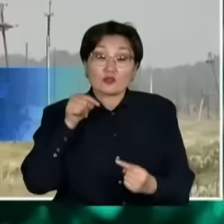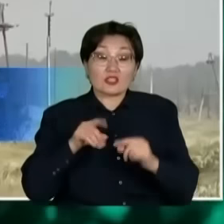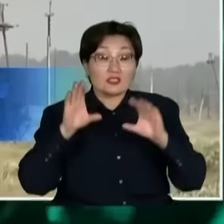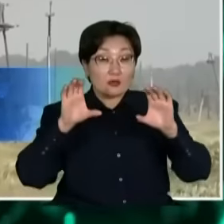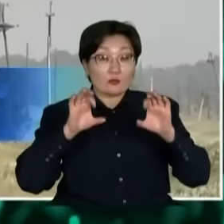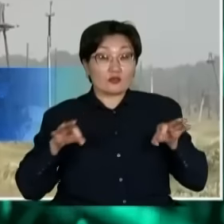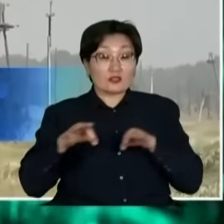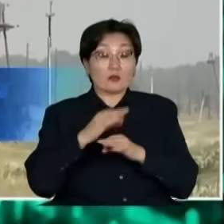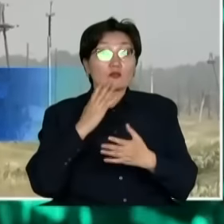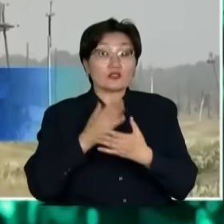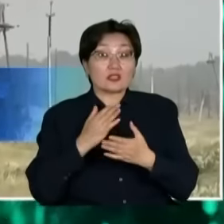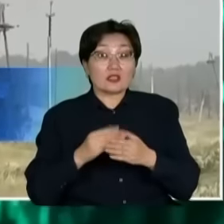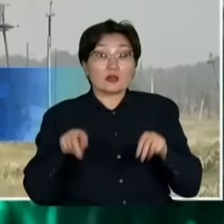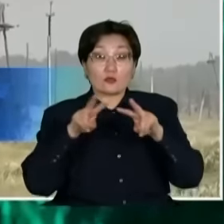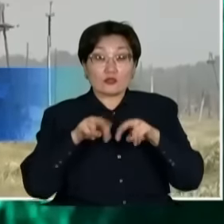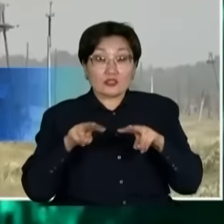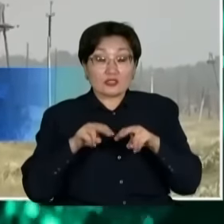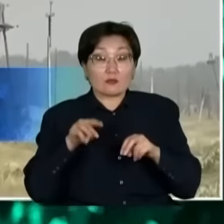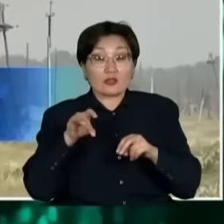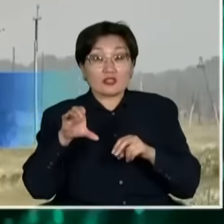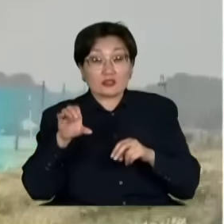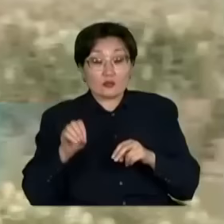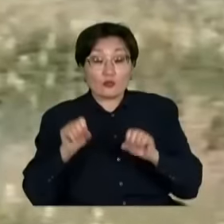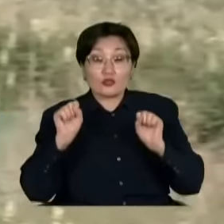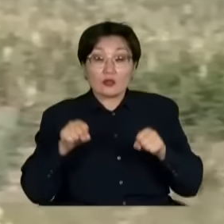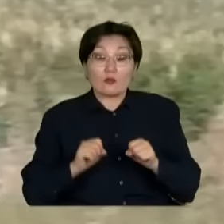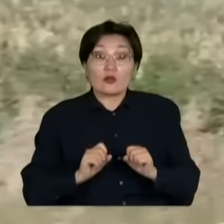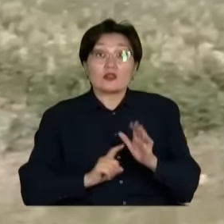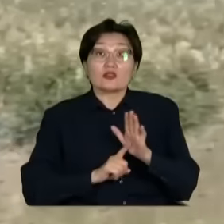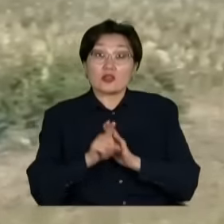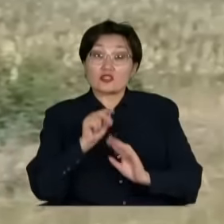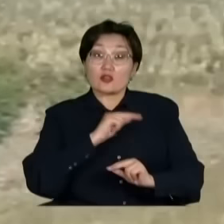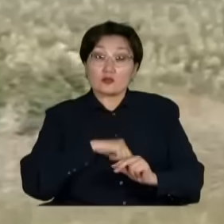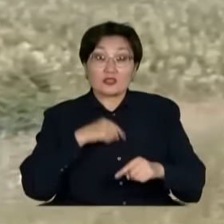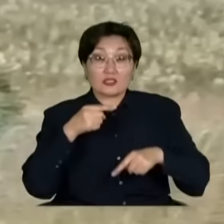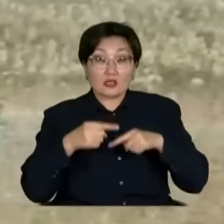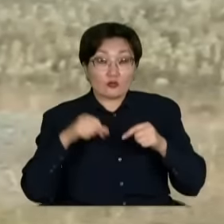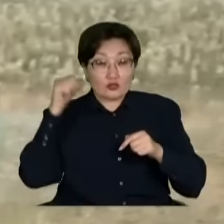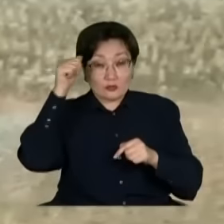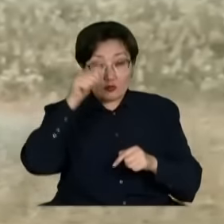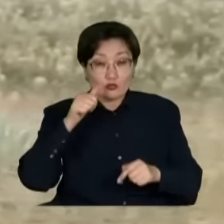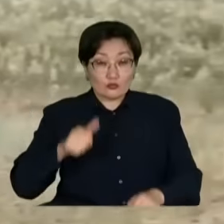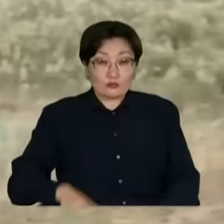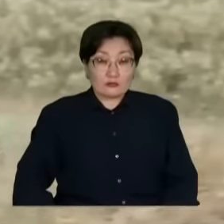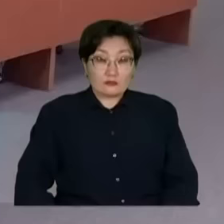законопроект находится на рассмотрении в мажилис и может вступить в силу уже в следующем